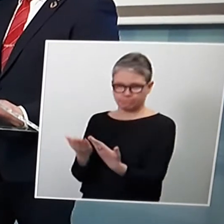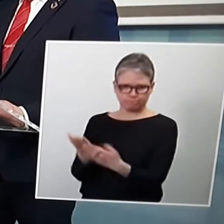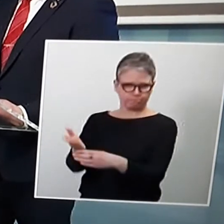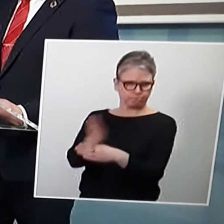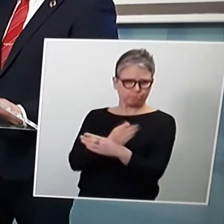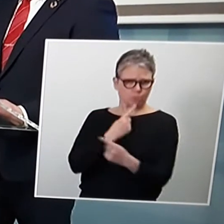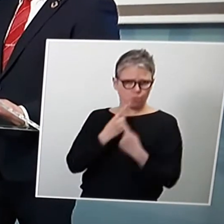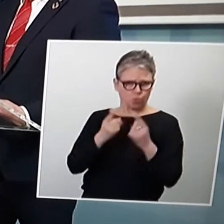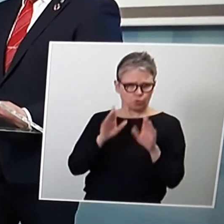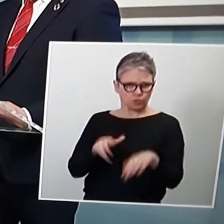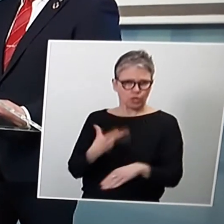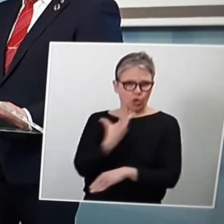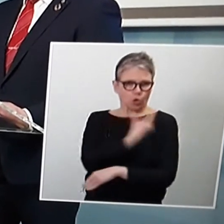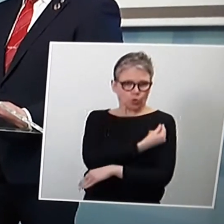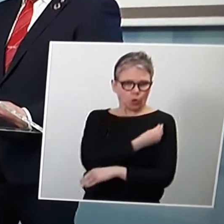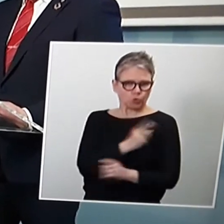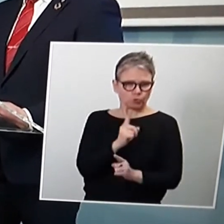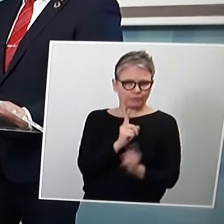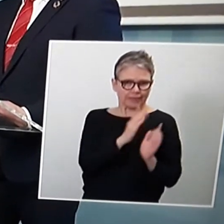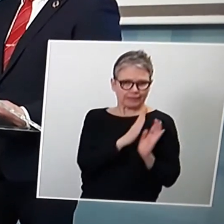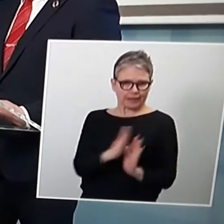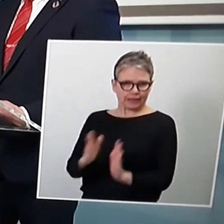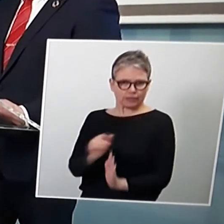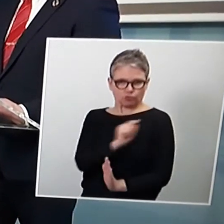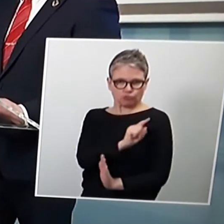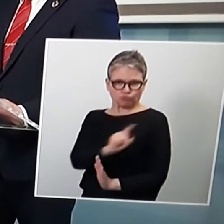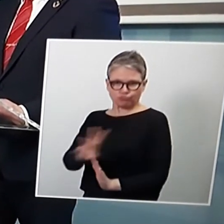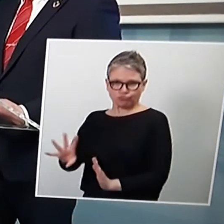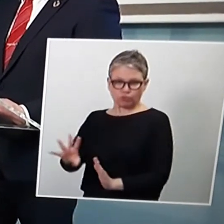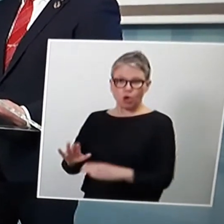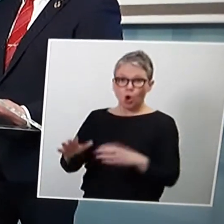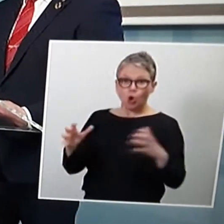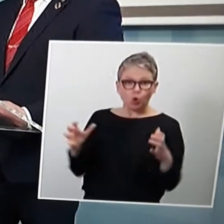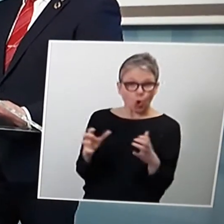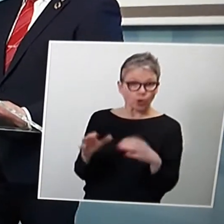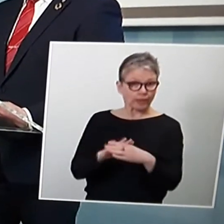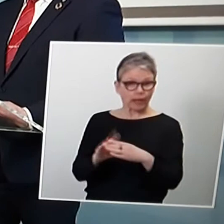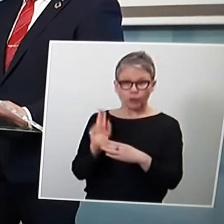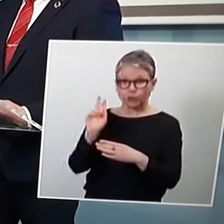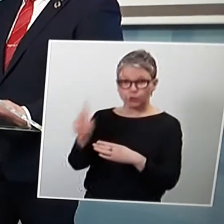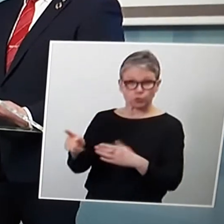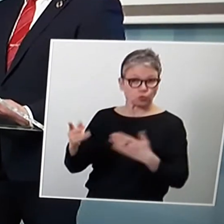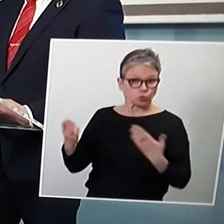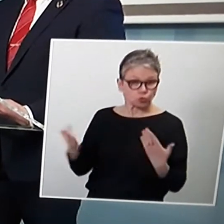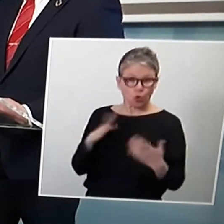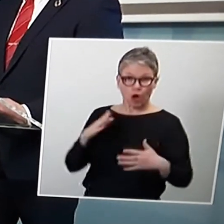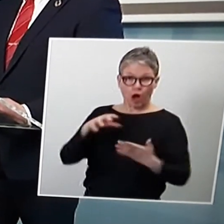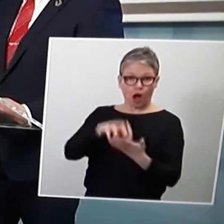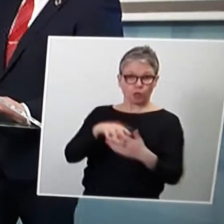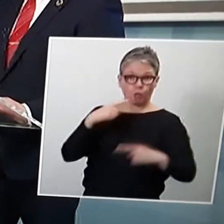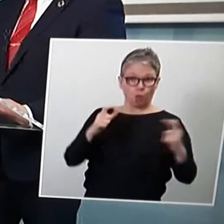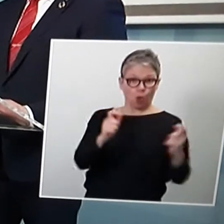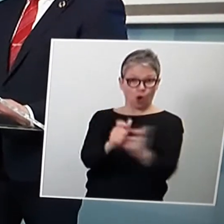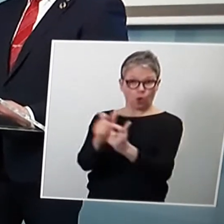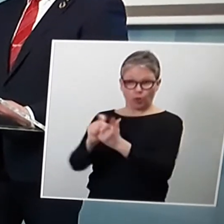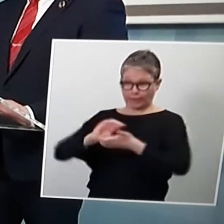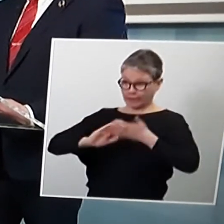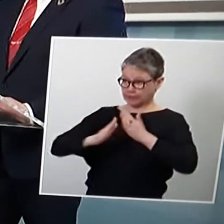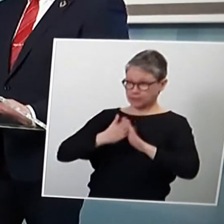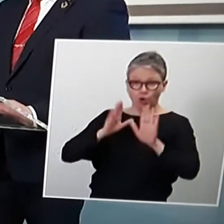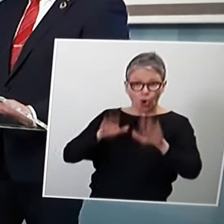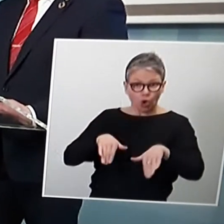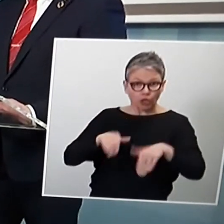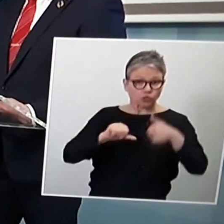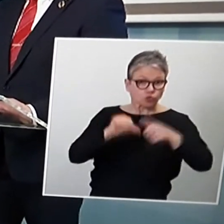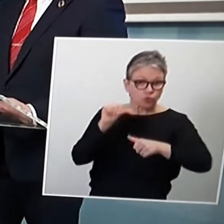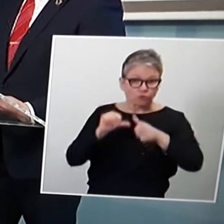rokotusjärjestys. Onko konkreettinen käytännöllinen kysymys, onko hallituspuolueiden keskuudessa osana neuvotteluita